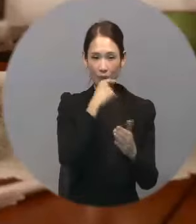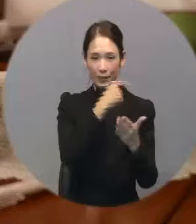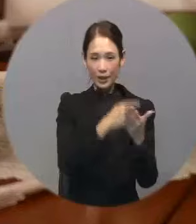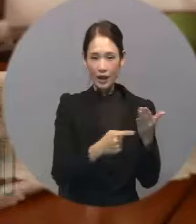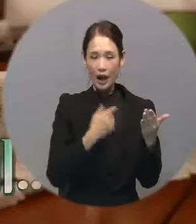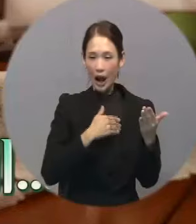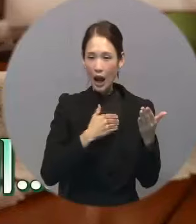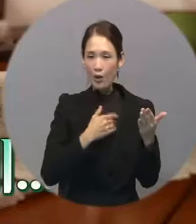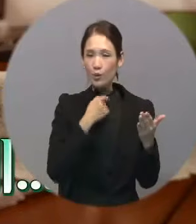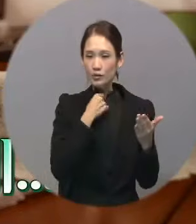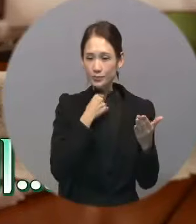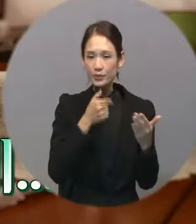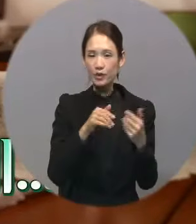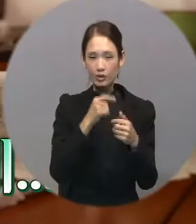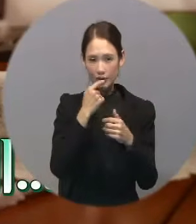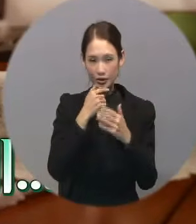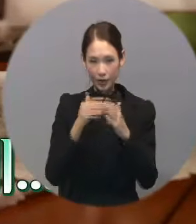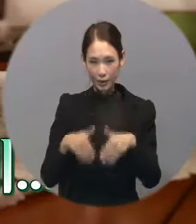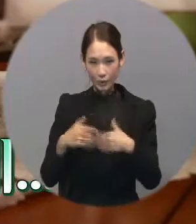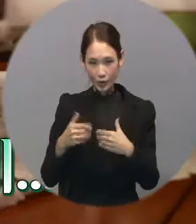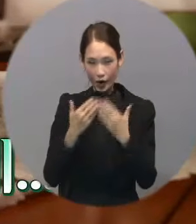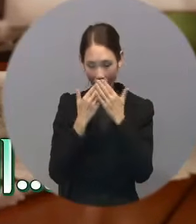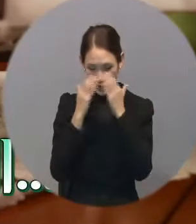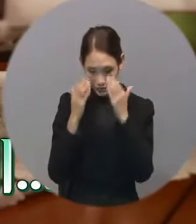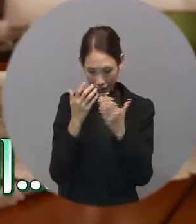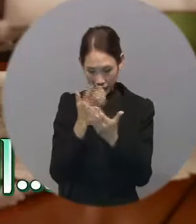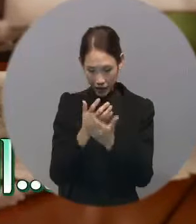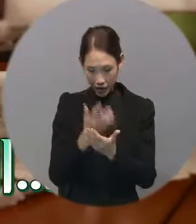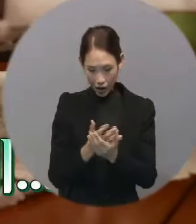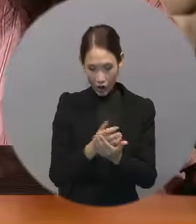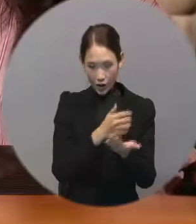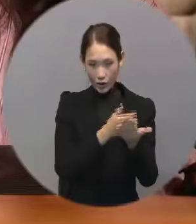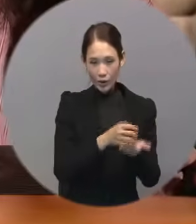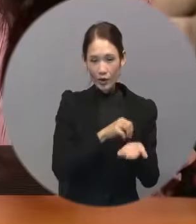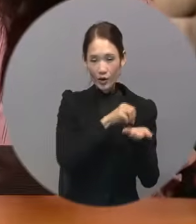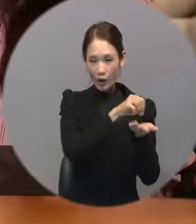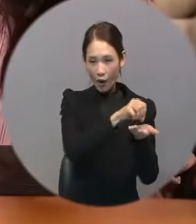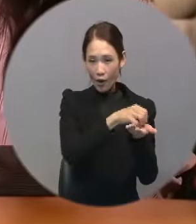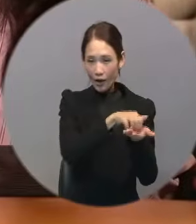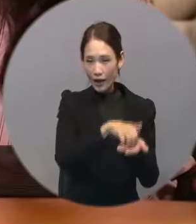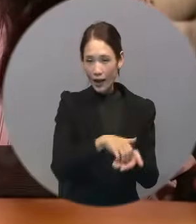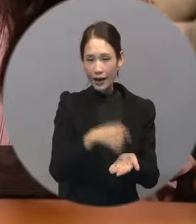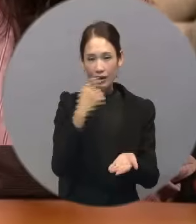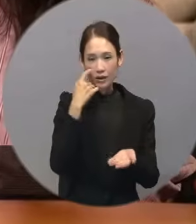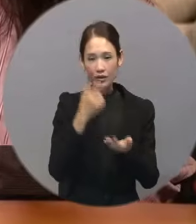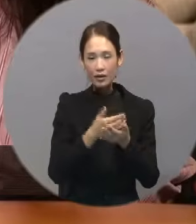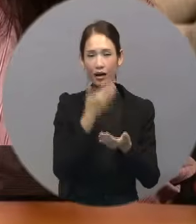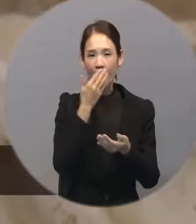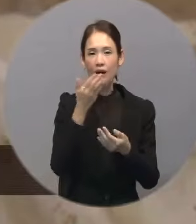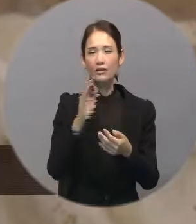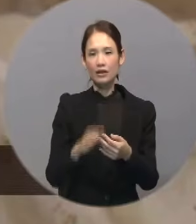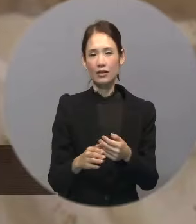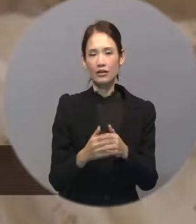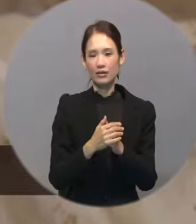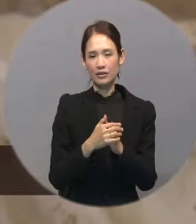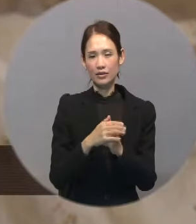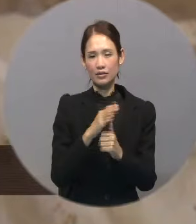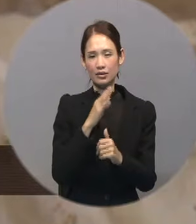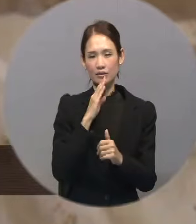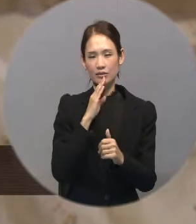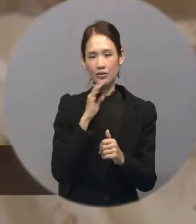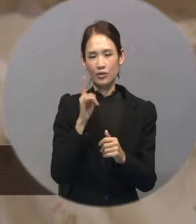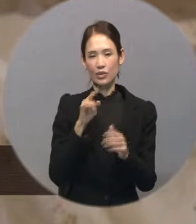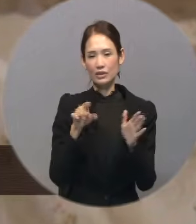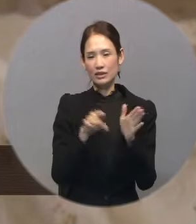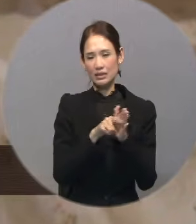북한의 피해를 알기 위해서 남쪽에서 학습한 자료들을 가지고 북한으로 예측을 해봤습니다. 이게 어느 정도 가능은 하지만 사실